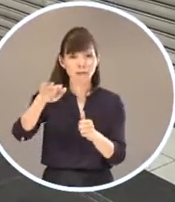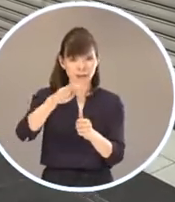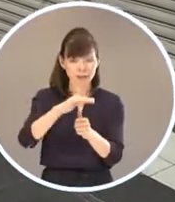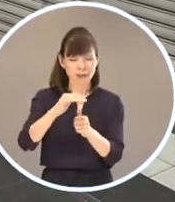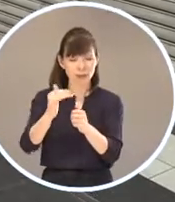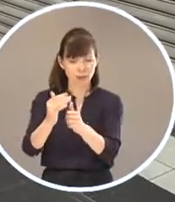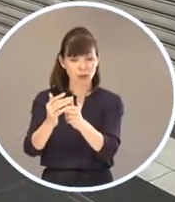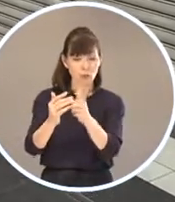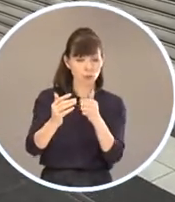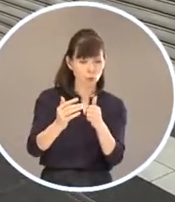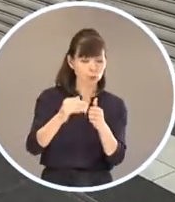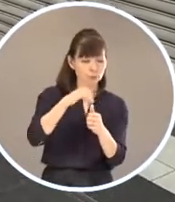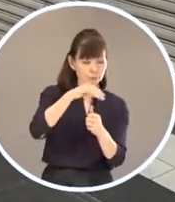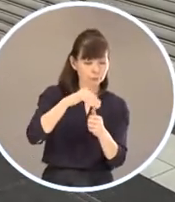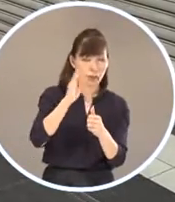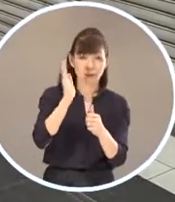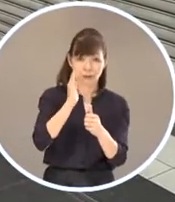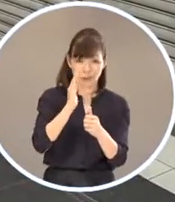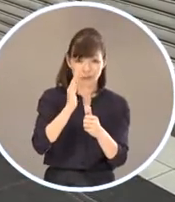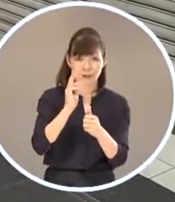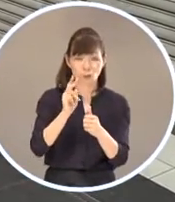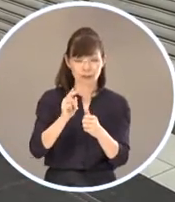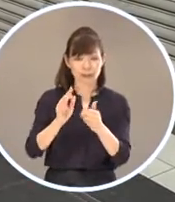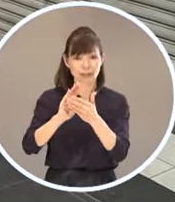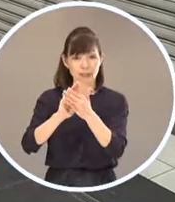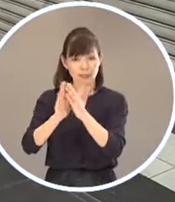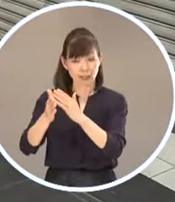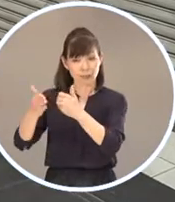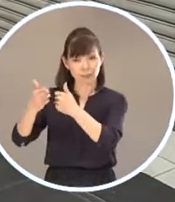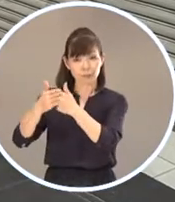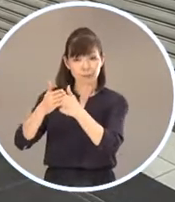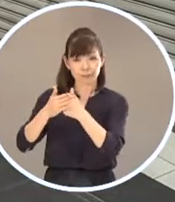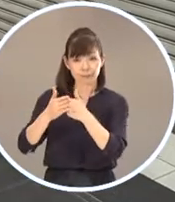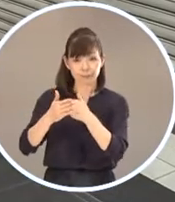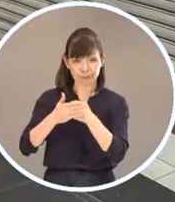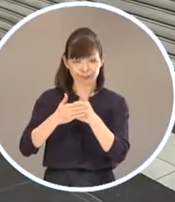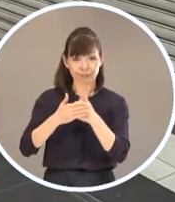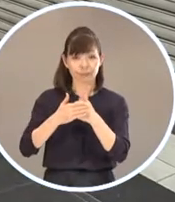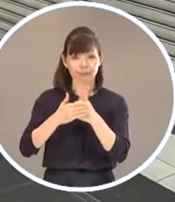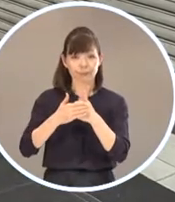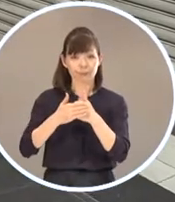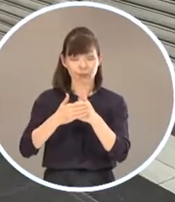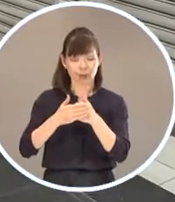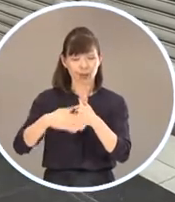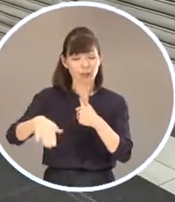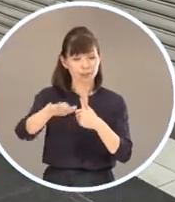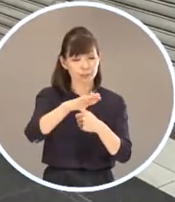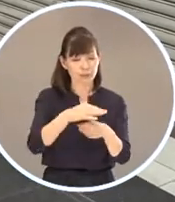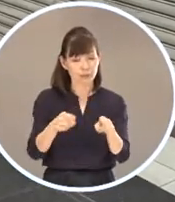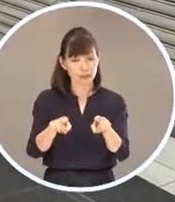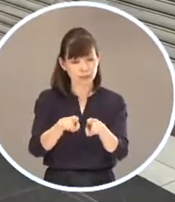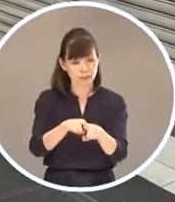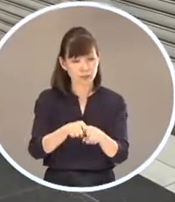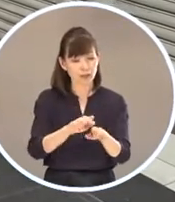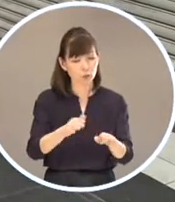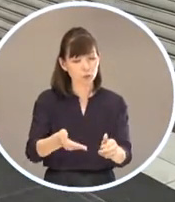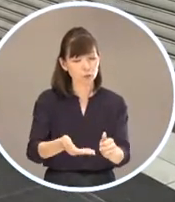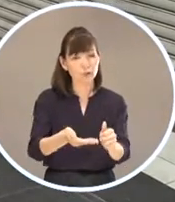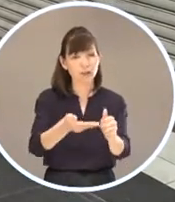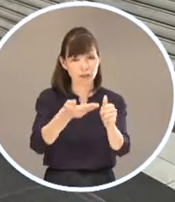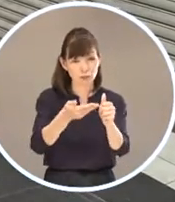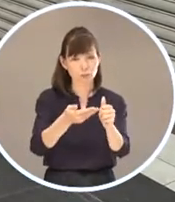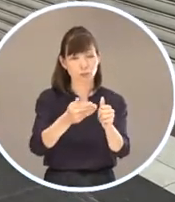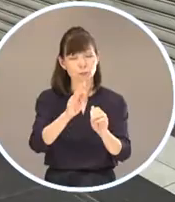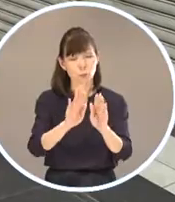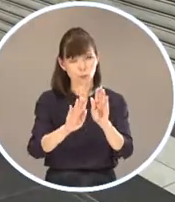育てとかしないように、まあ、あの県で取り組んでいただいて、まあ、みんなで子育てしていくっていう雰囲気を、まあ、コロ